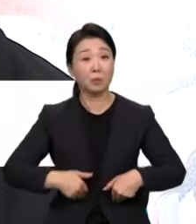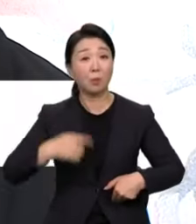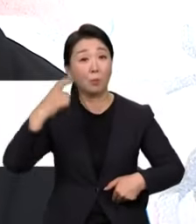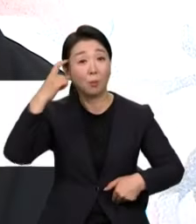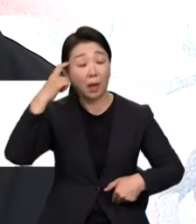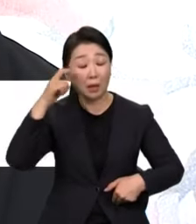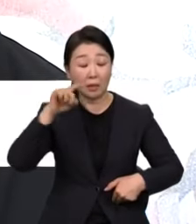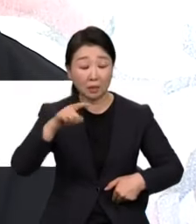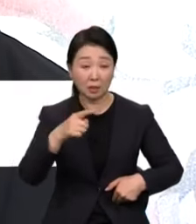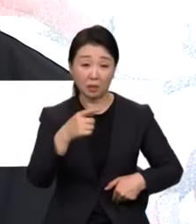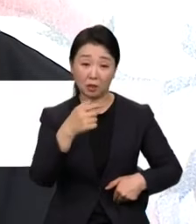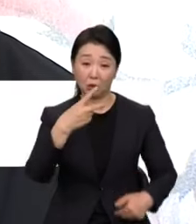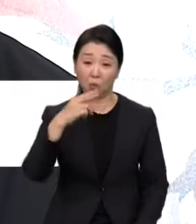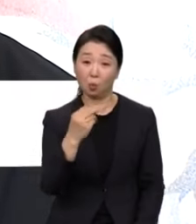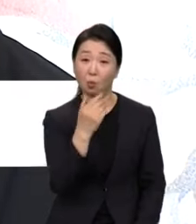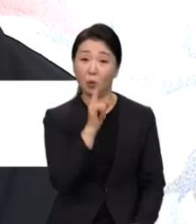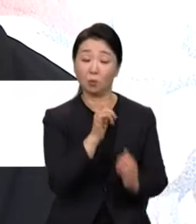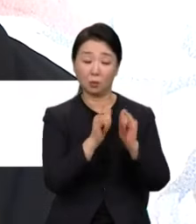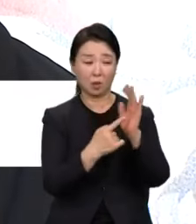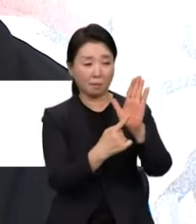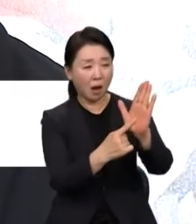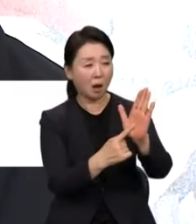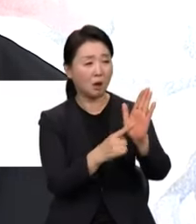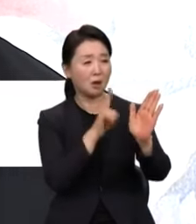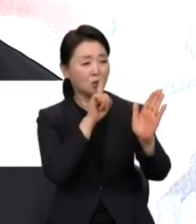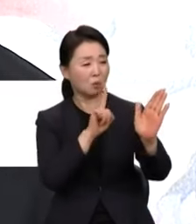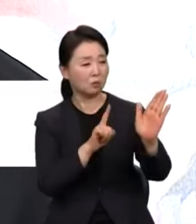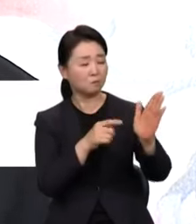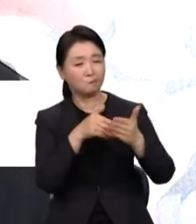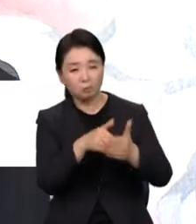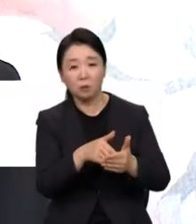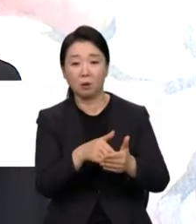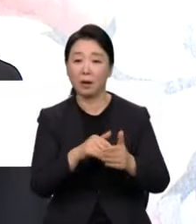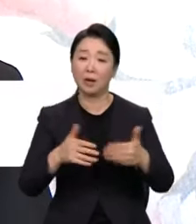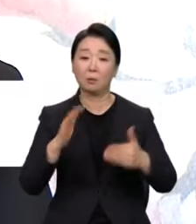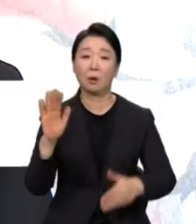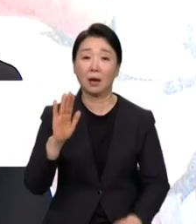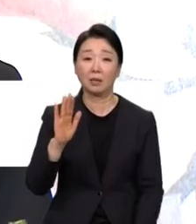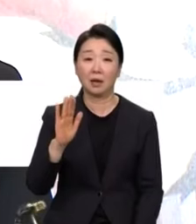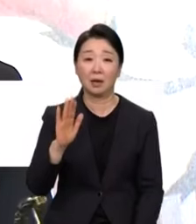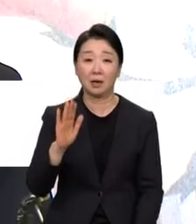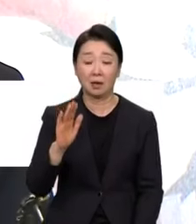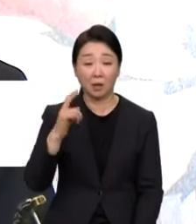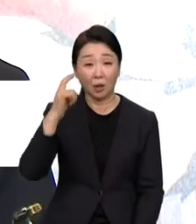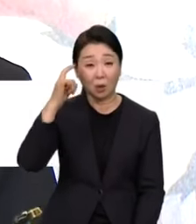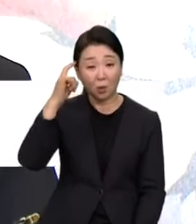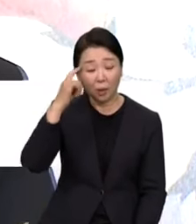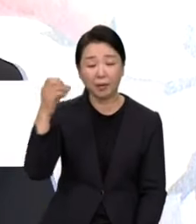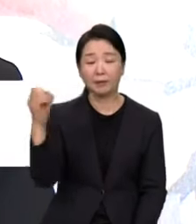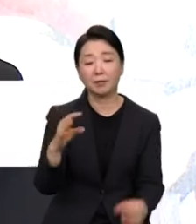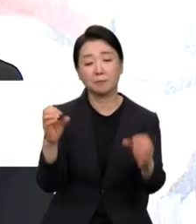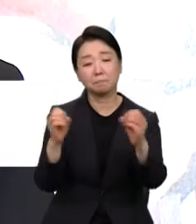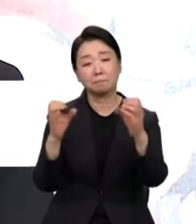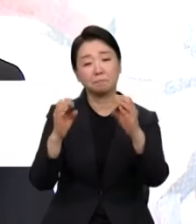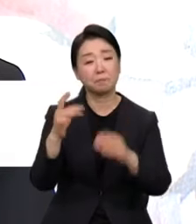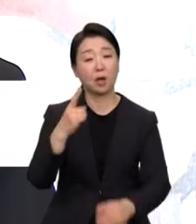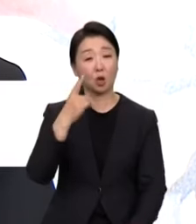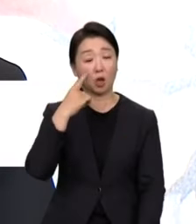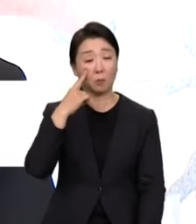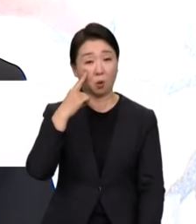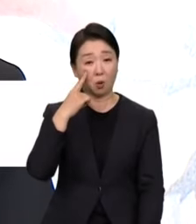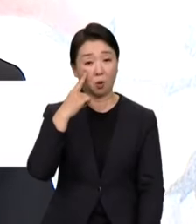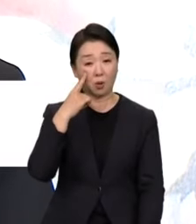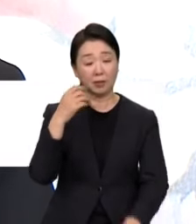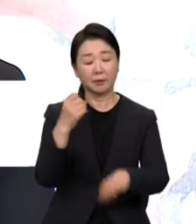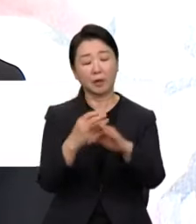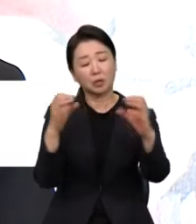그 발언이 가볍지 않은 발언이라고 생각하기 때문입니다. 정면으로 한번 이야기를 해보고 이 과정을 통해 가지고